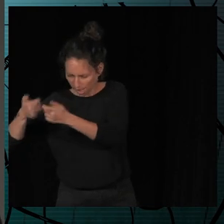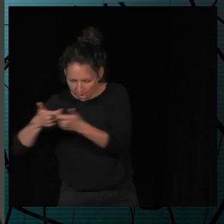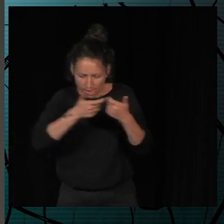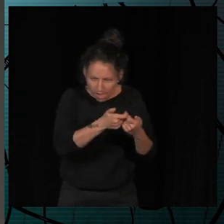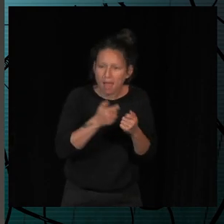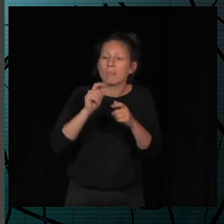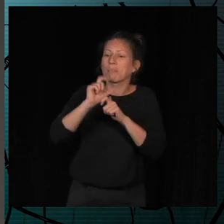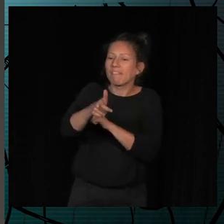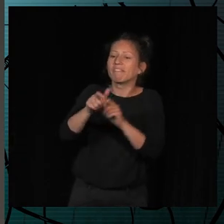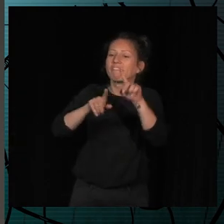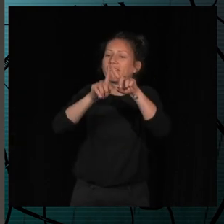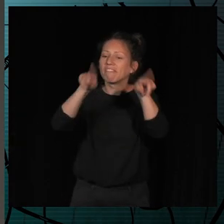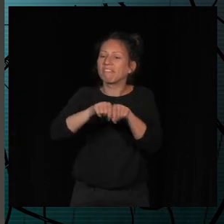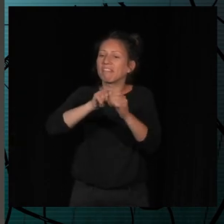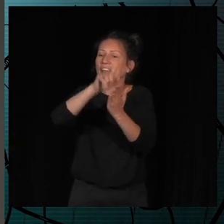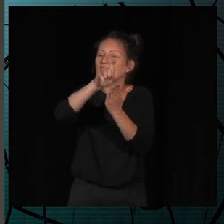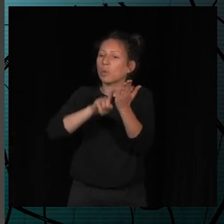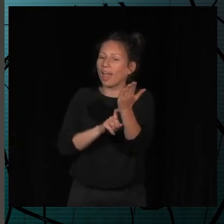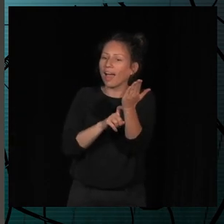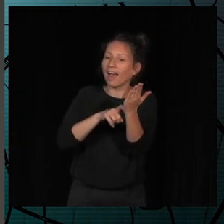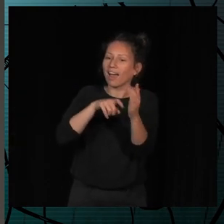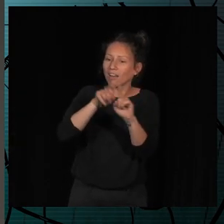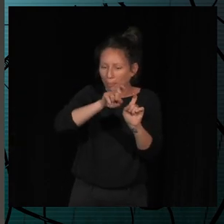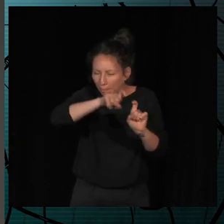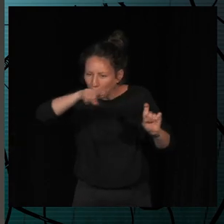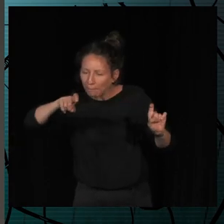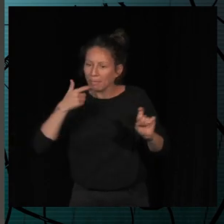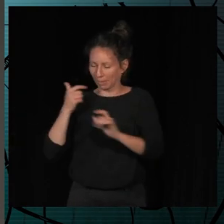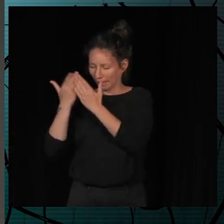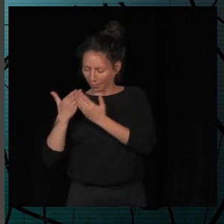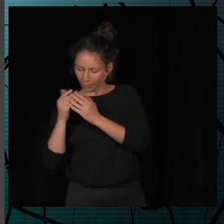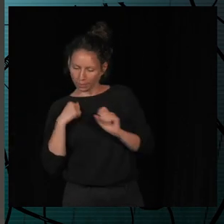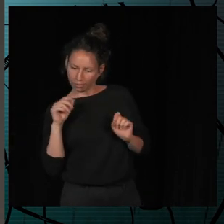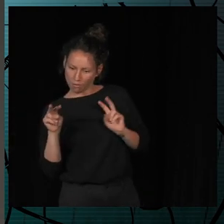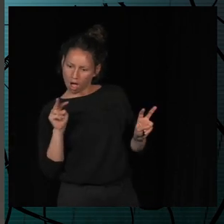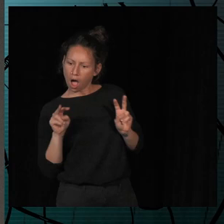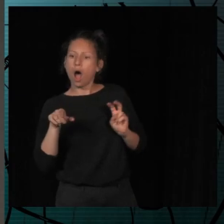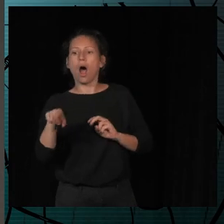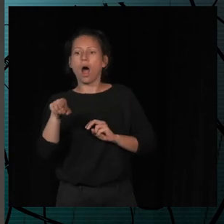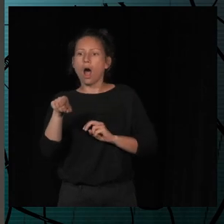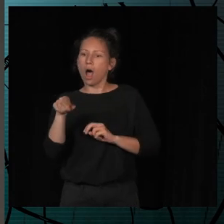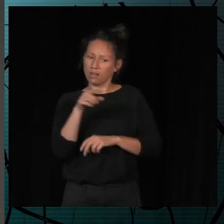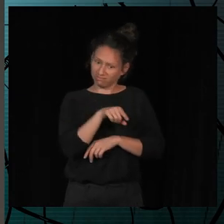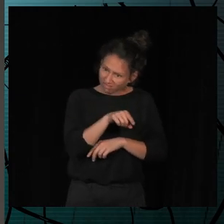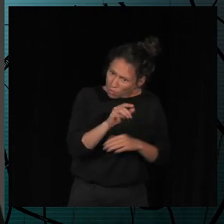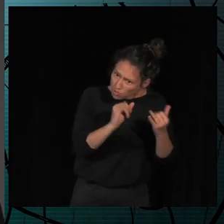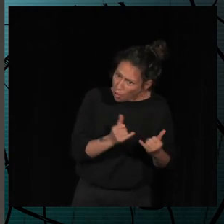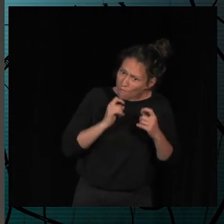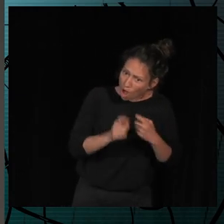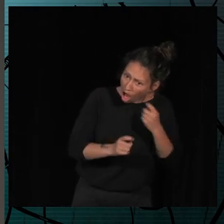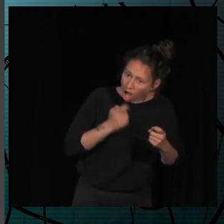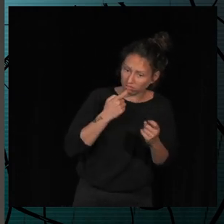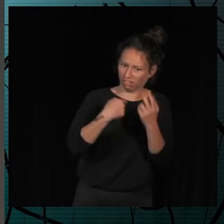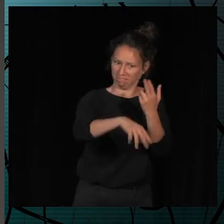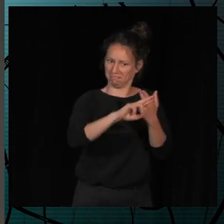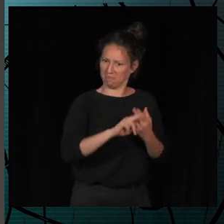ces profs d'université exhiit les résultats en disant voyez ceux qui ont joué à des jeux violents ont des réponses beaucoup plus violente ce qui